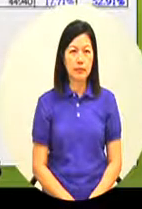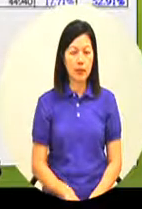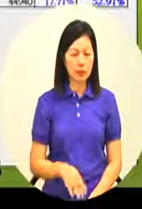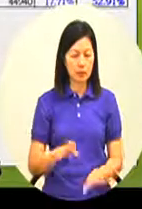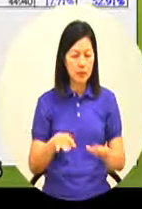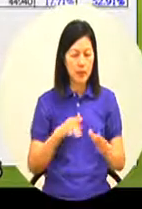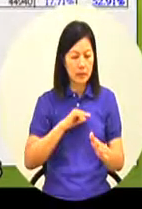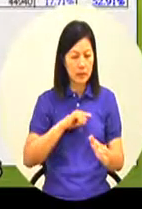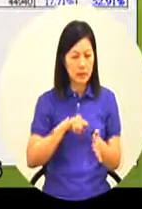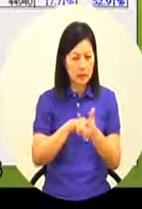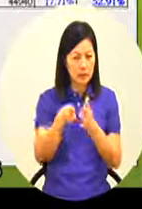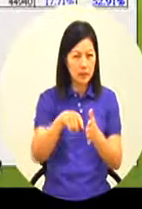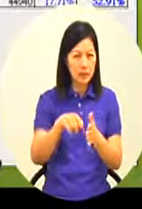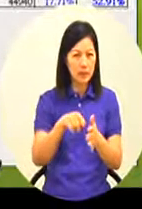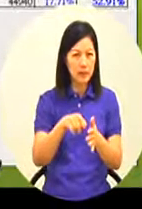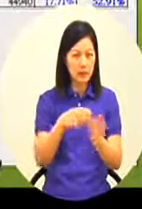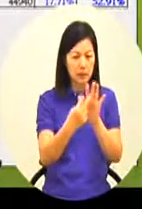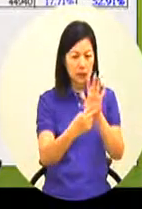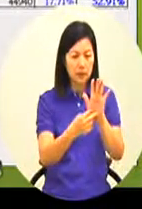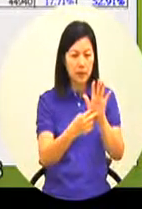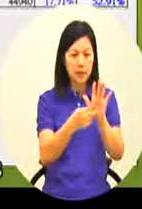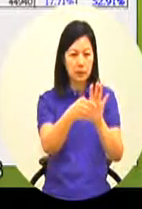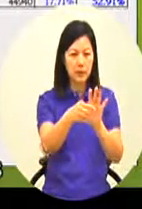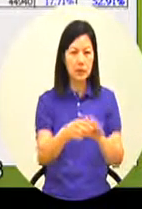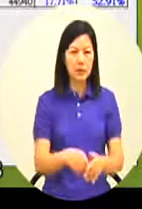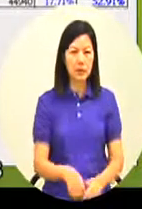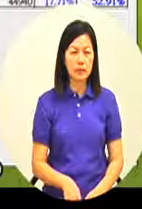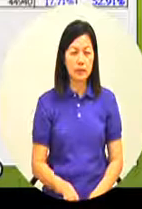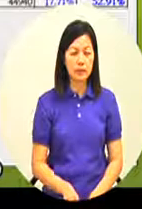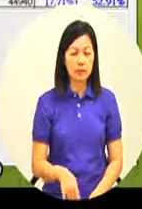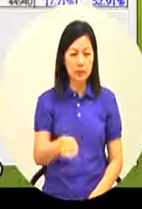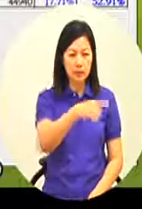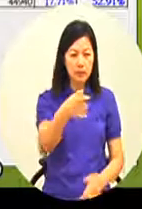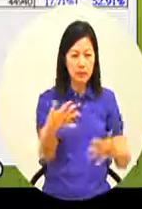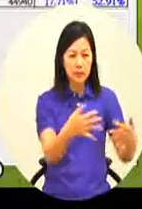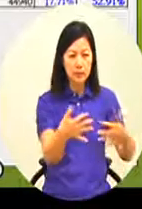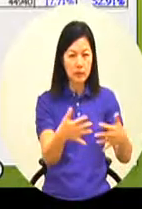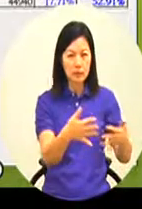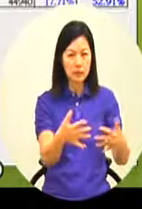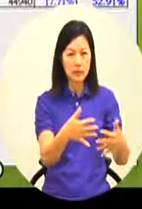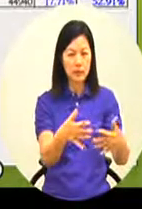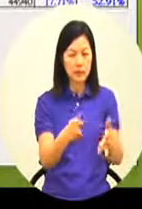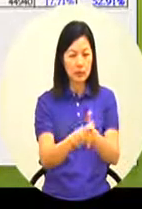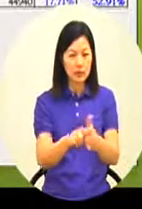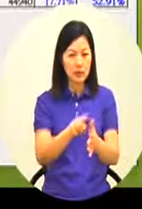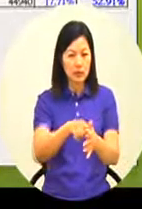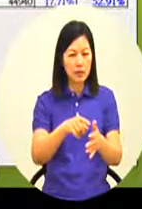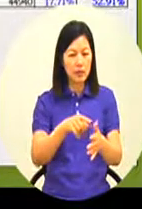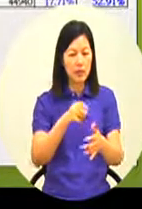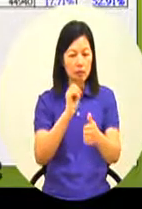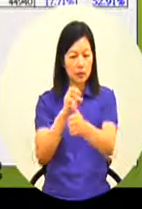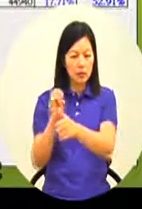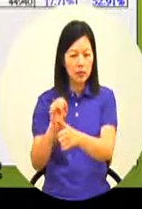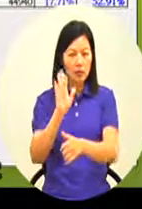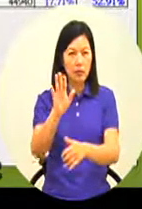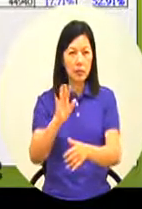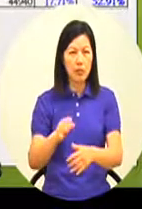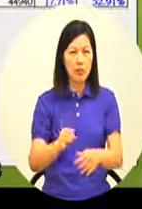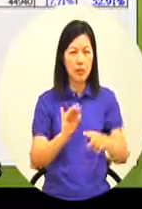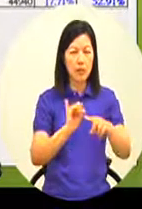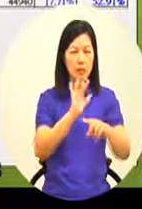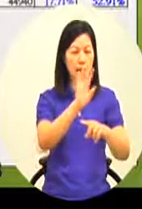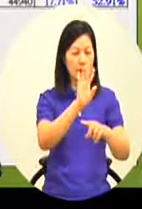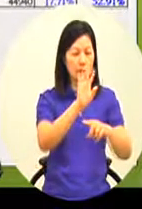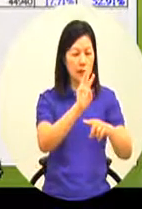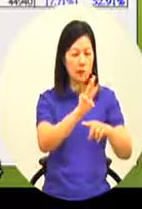来，因为很多议员同仁在咨询上也一直有在传述这个部分，那我讲的32.52是